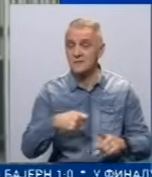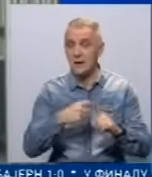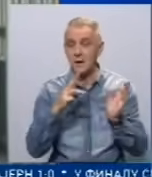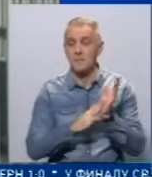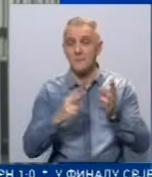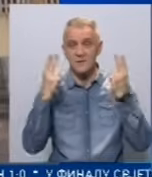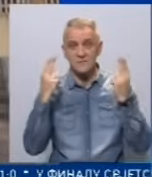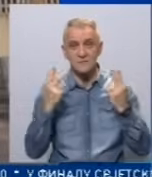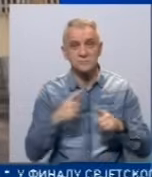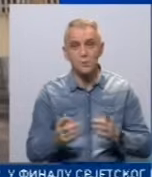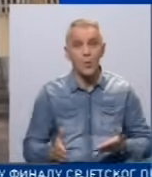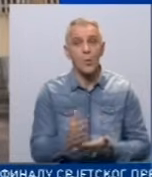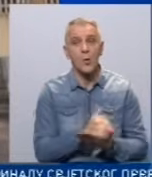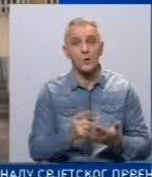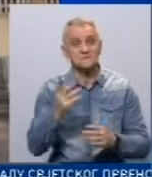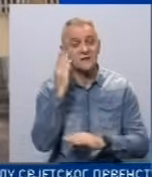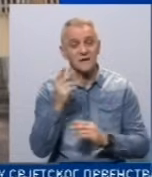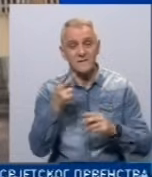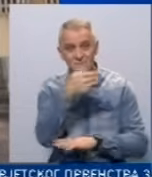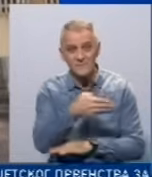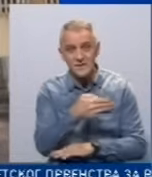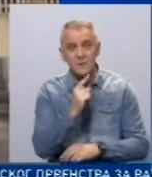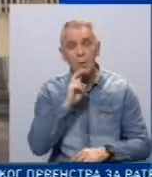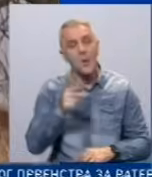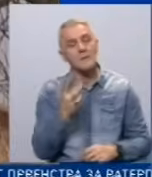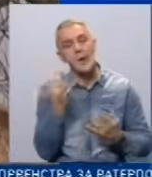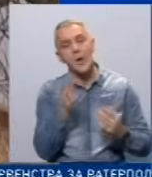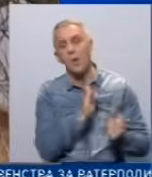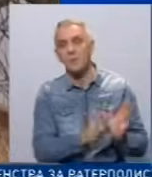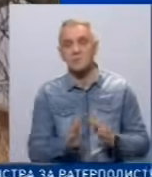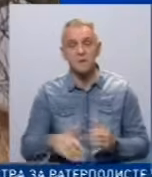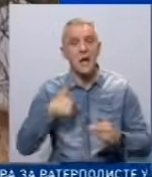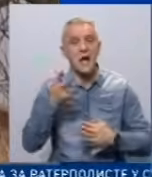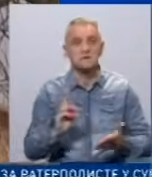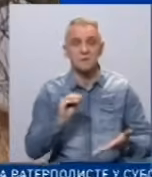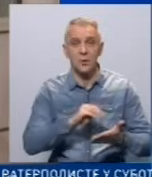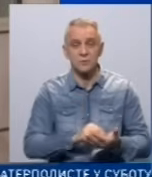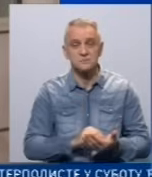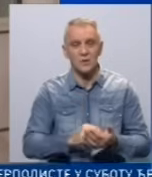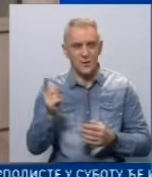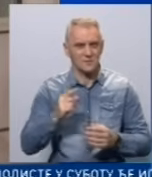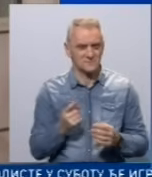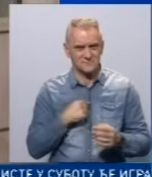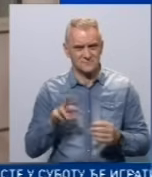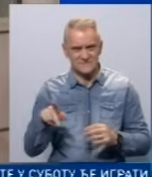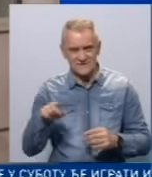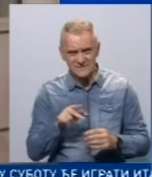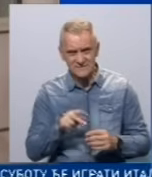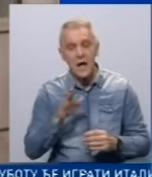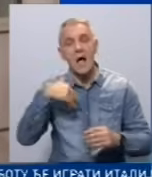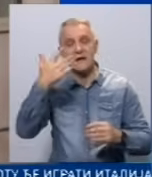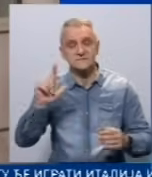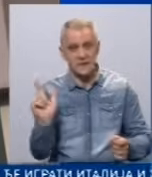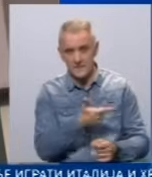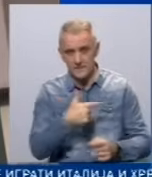išao u korist ovoj firmi koja je tada pred sudom imala nekoliko procesa. Kasnije ga je upisao na ime svastike, a potom pozvao auto lakirera da